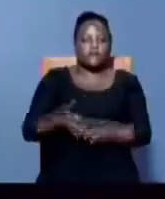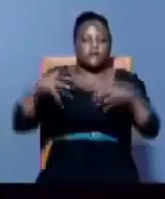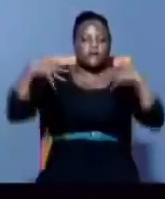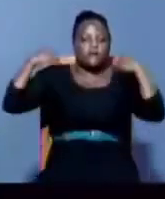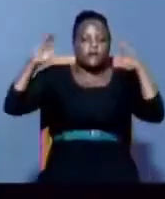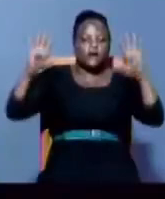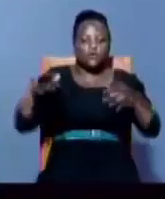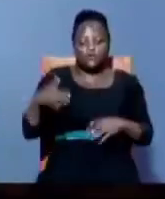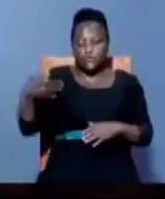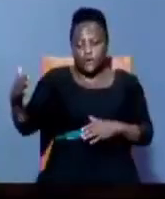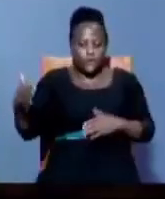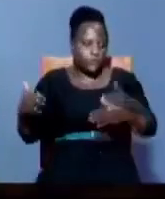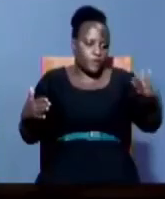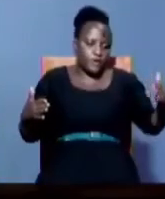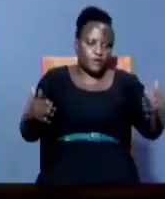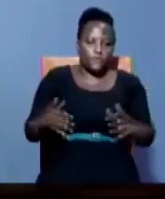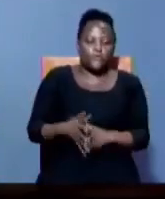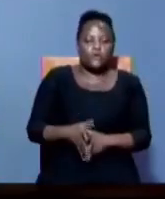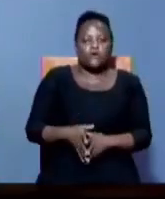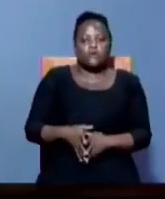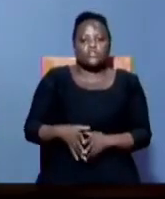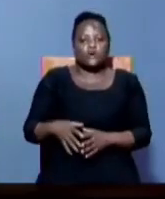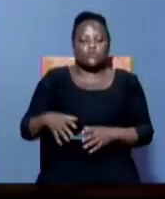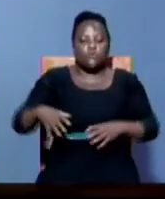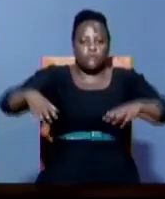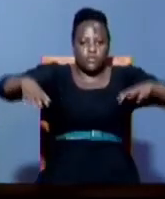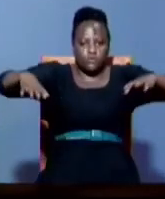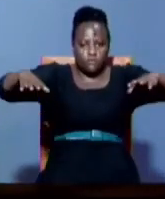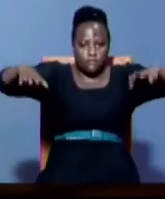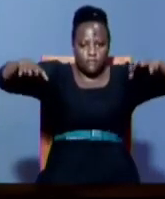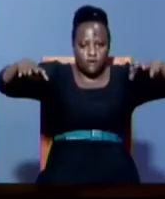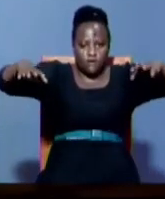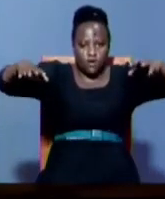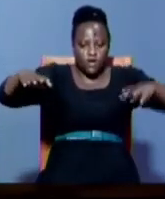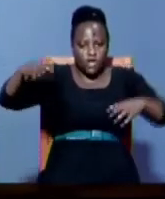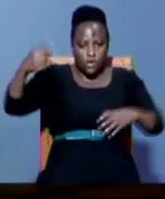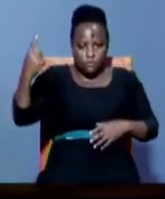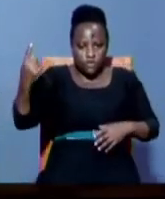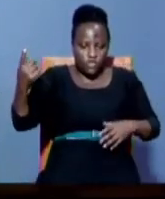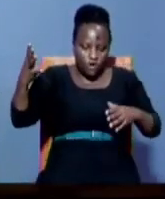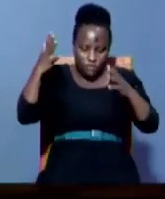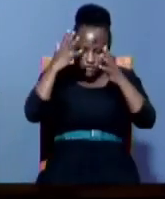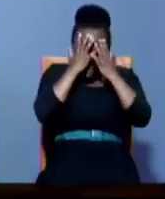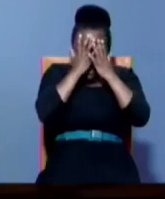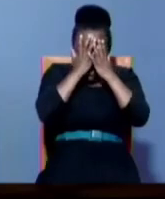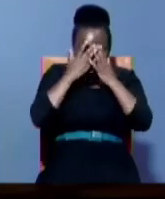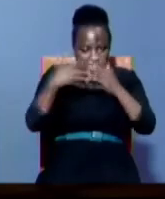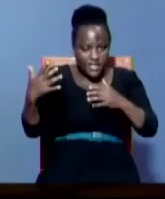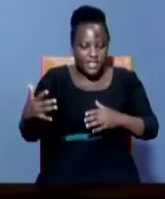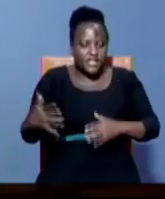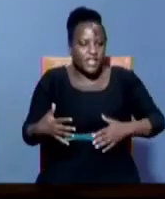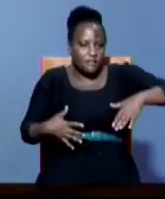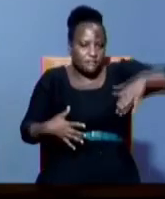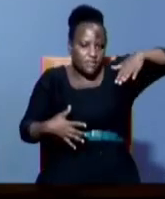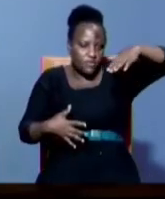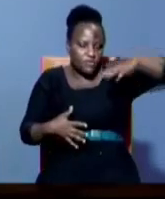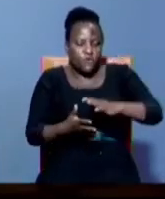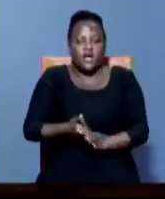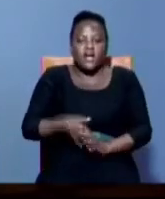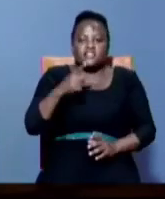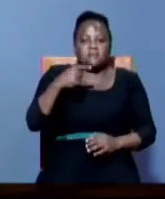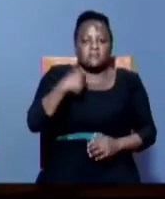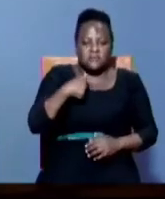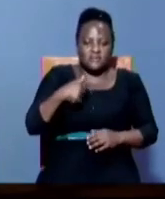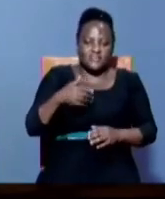weka kerubi upande wa kushoto. Watakuwa wameinua mabawa yao. Bawa moja wamejifunika, jingine wamenyanyua. Na akasema mimi nitaketi